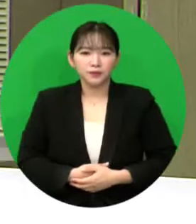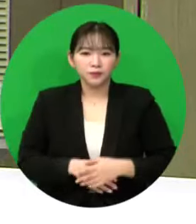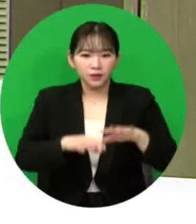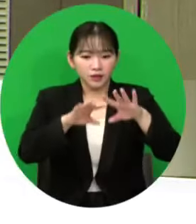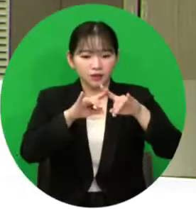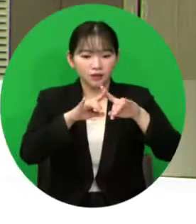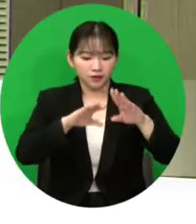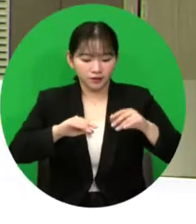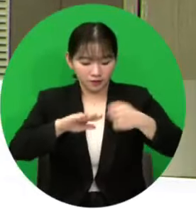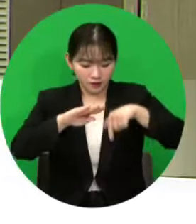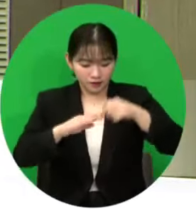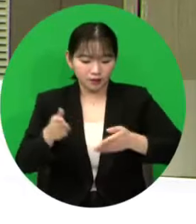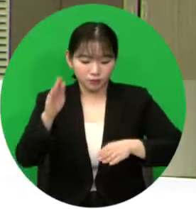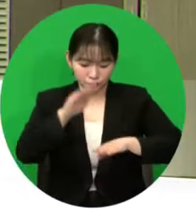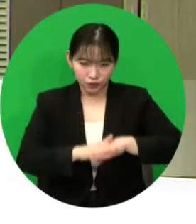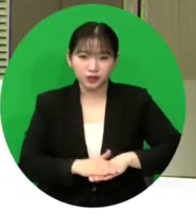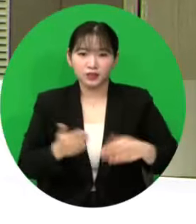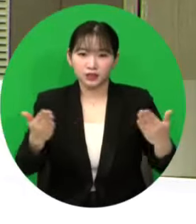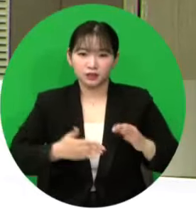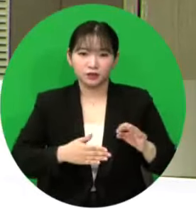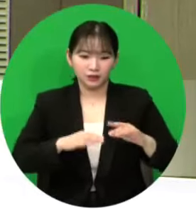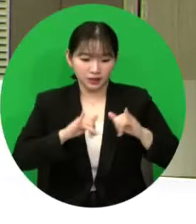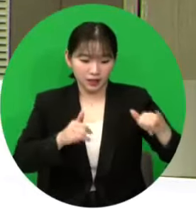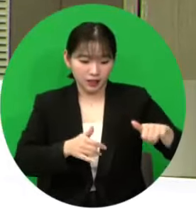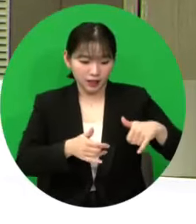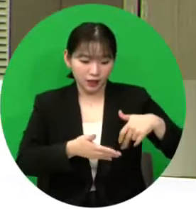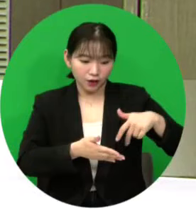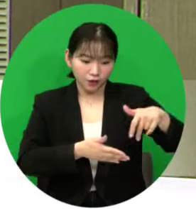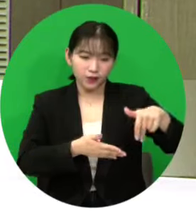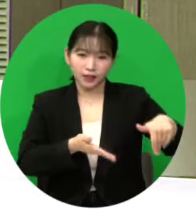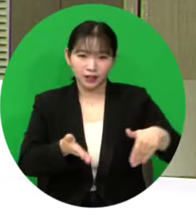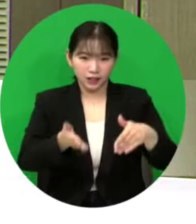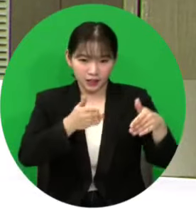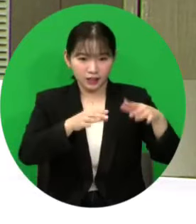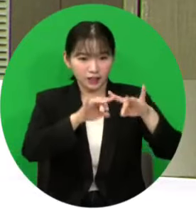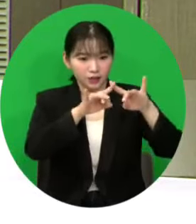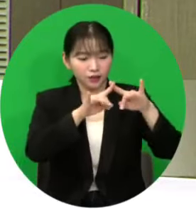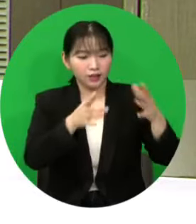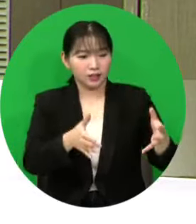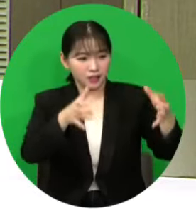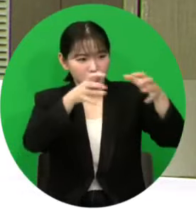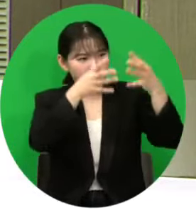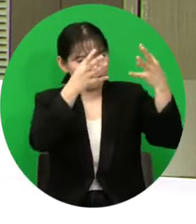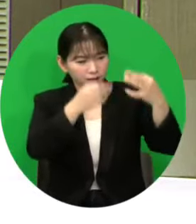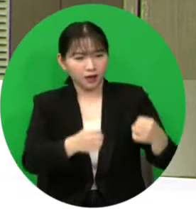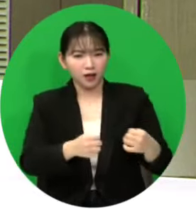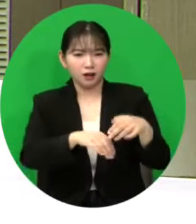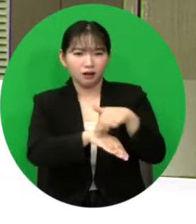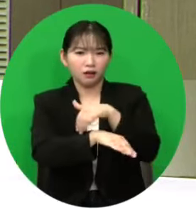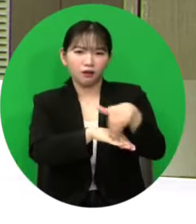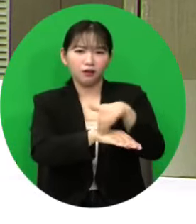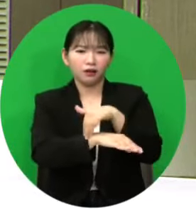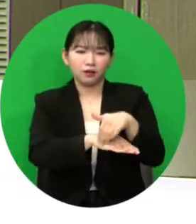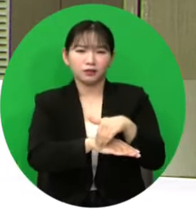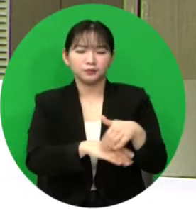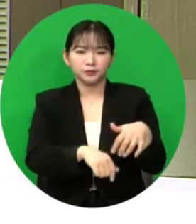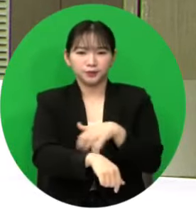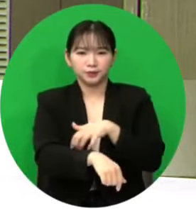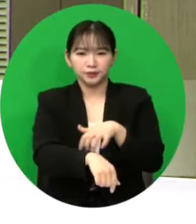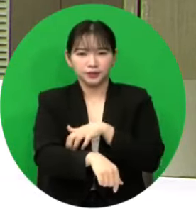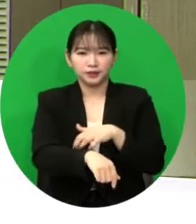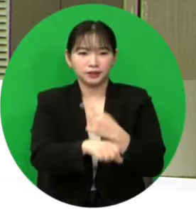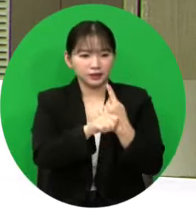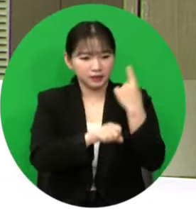전선 지중화 사업으로 인도에 설치되어 있는 변압기가 많다 보니 통행이 매우 불편한데요. 심지어